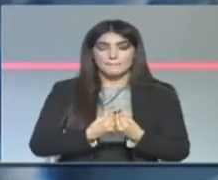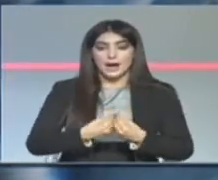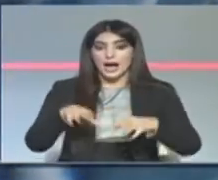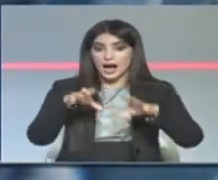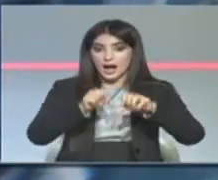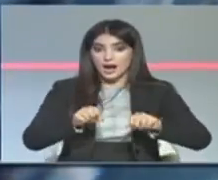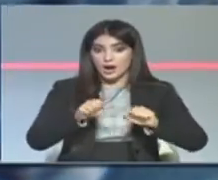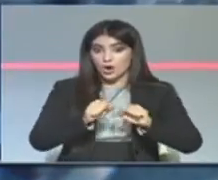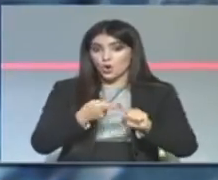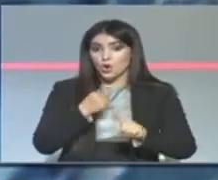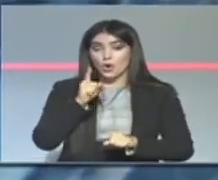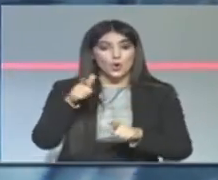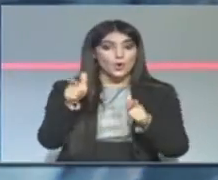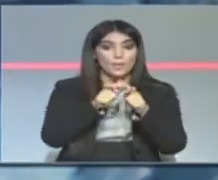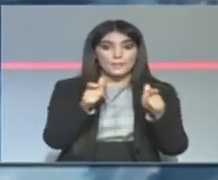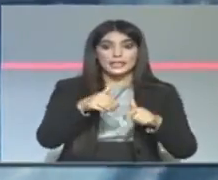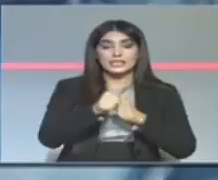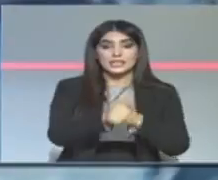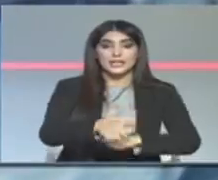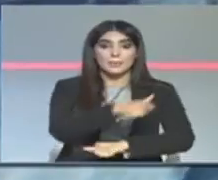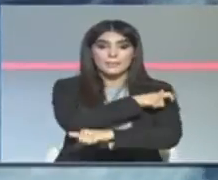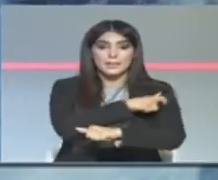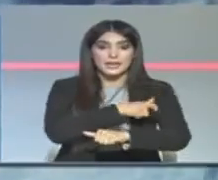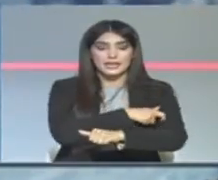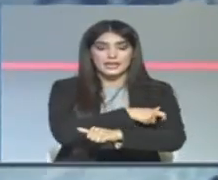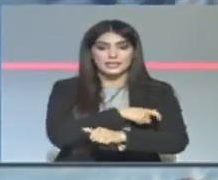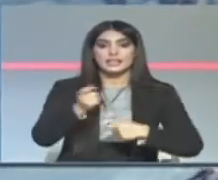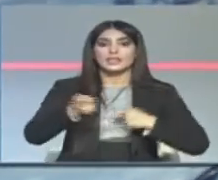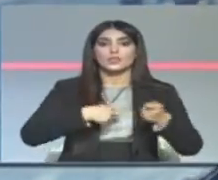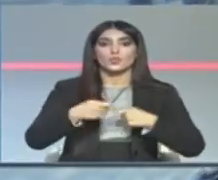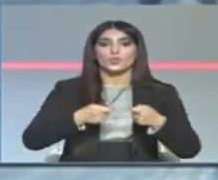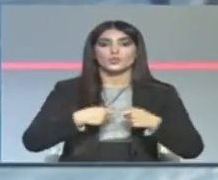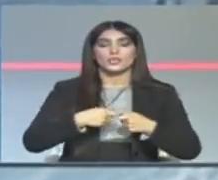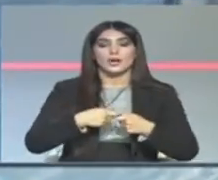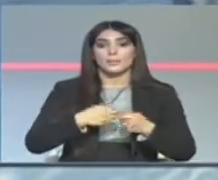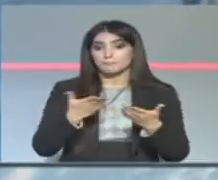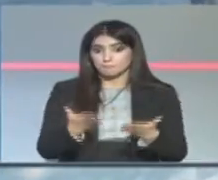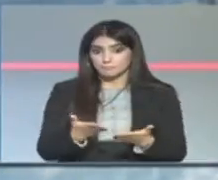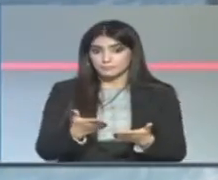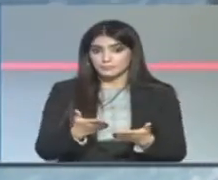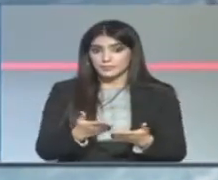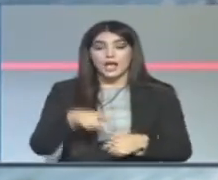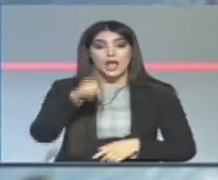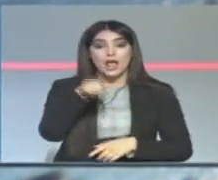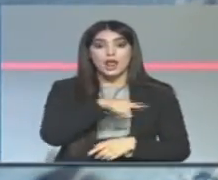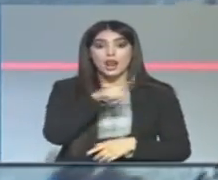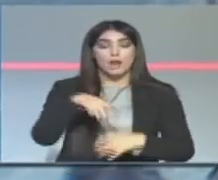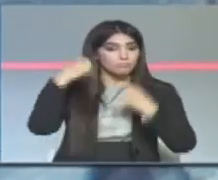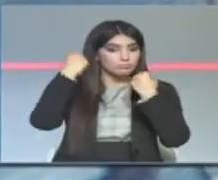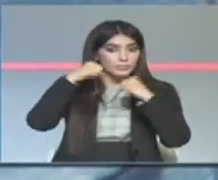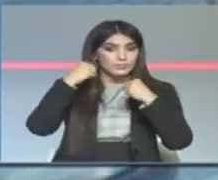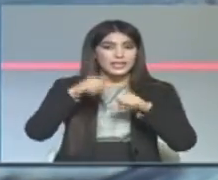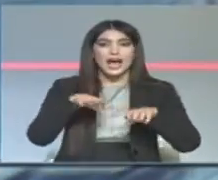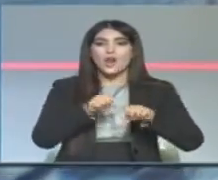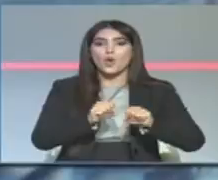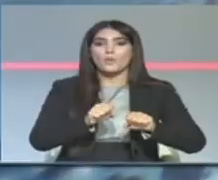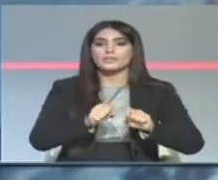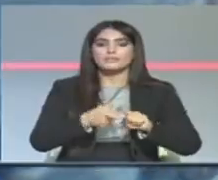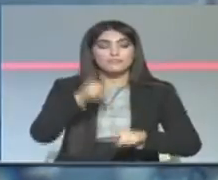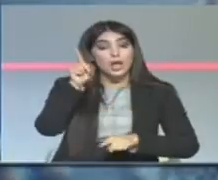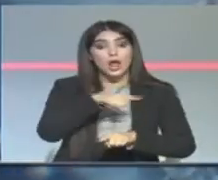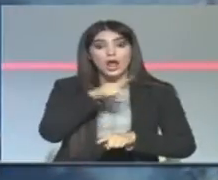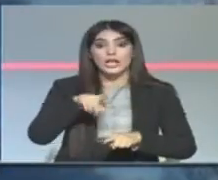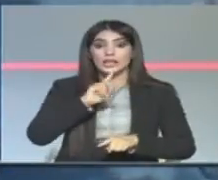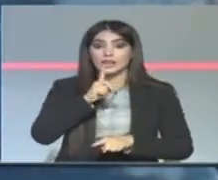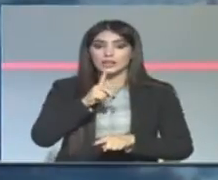الراجعه بالنظر ل ل اتحاد الصناعه والتجاره والصناعات التقليديه تم الغاء الاضراب الذي كان دعت اليه